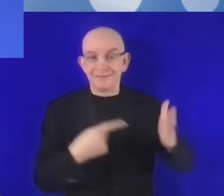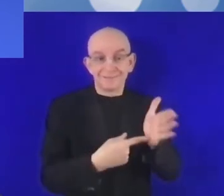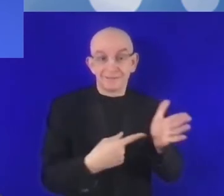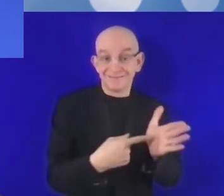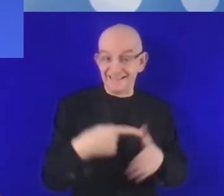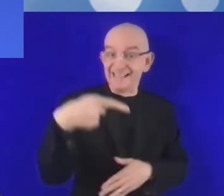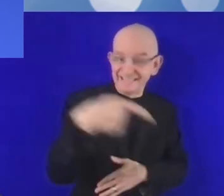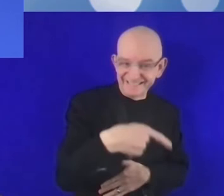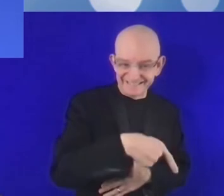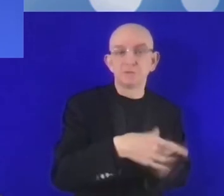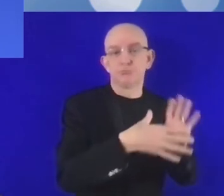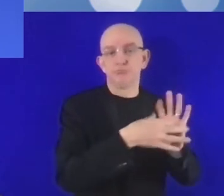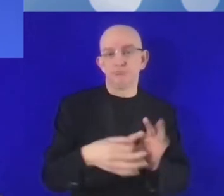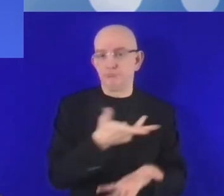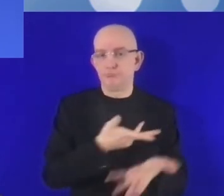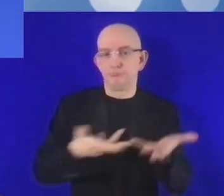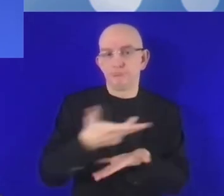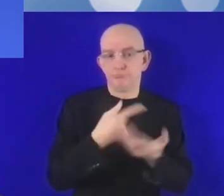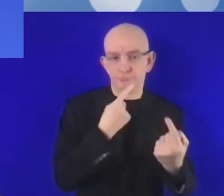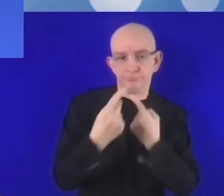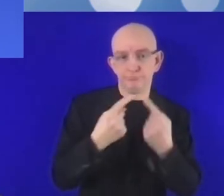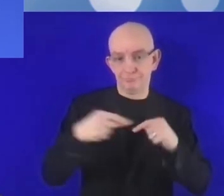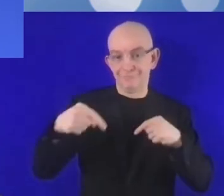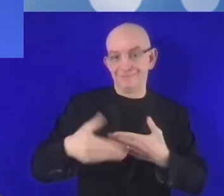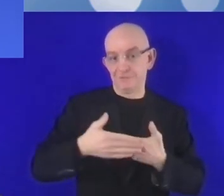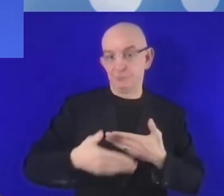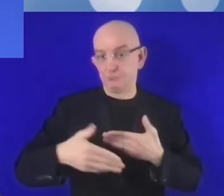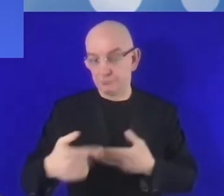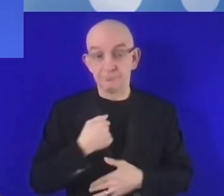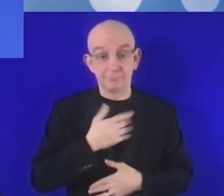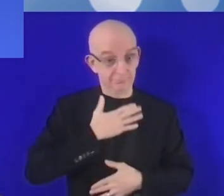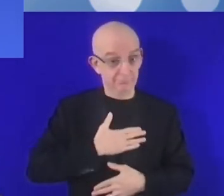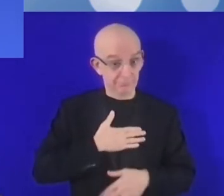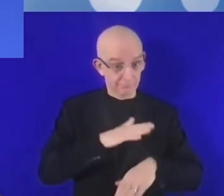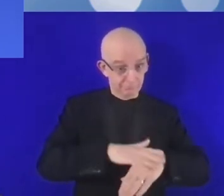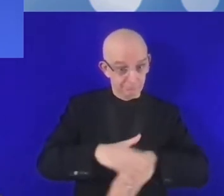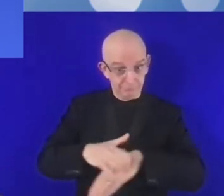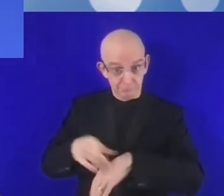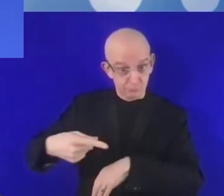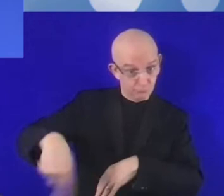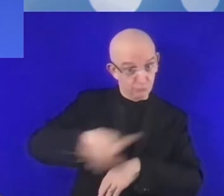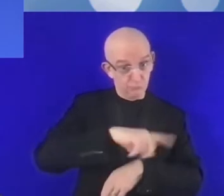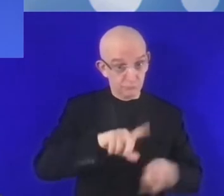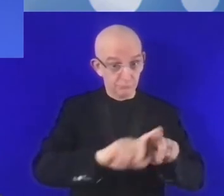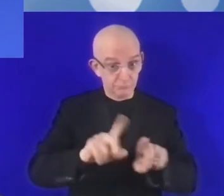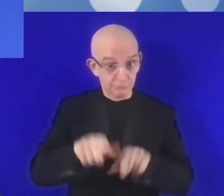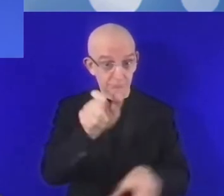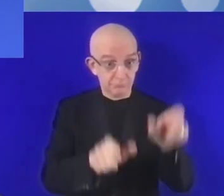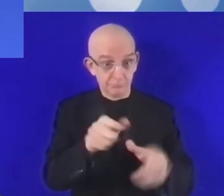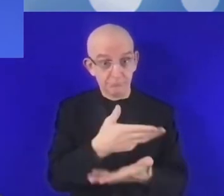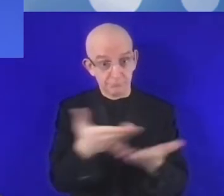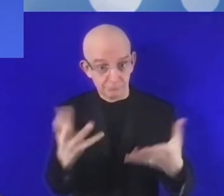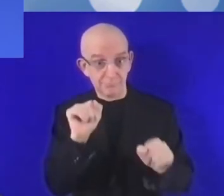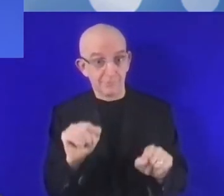débats fructueux. Et je vous demanderai de ne pas hésiter à commenter, à poser des questions,